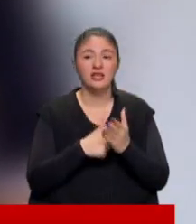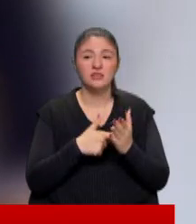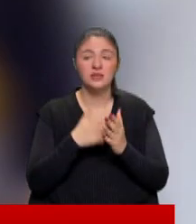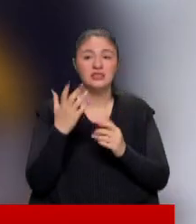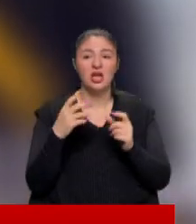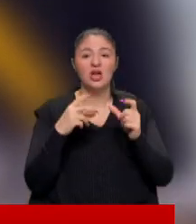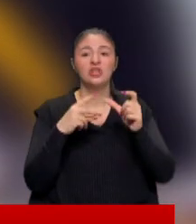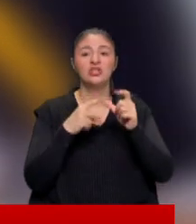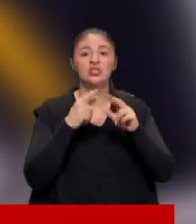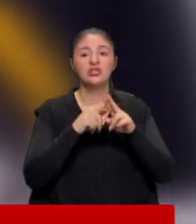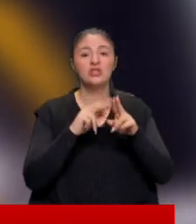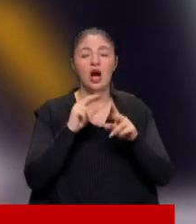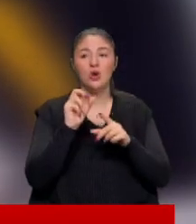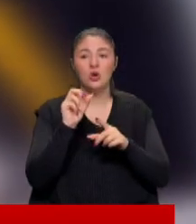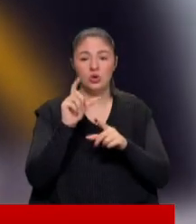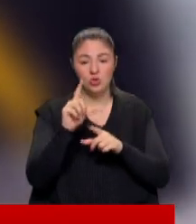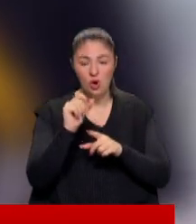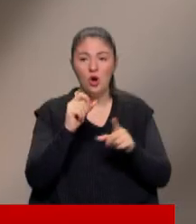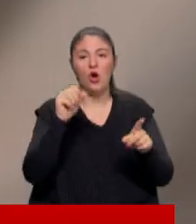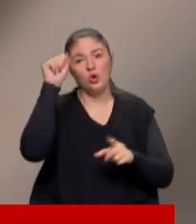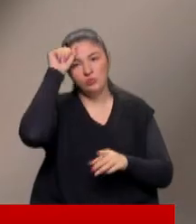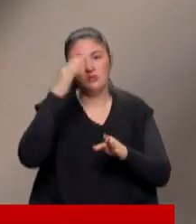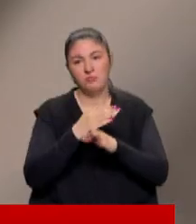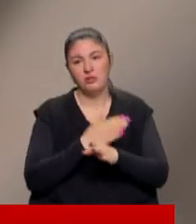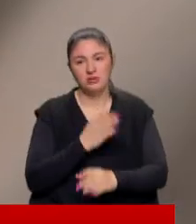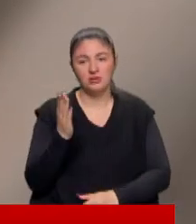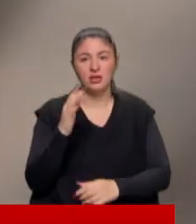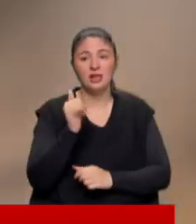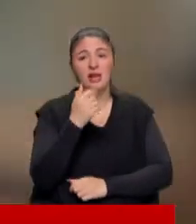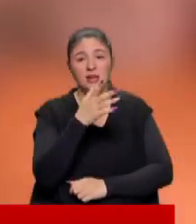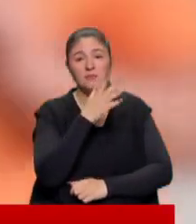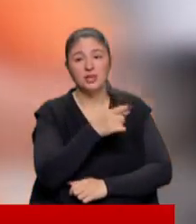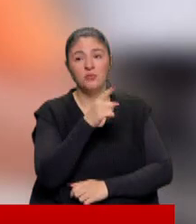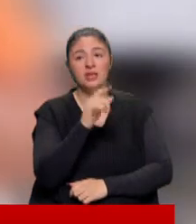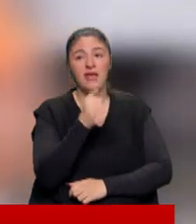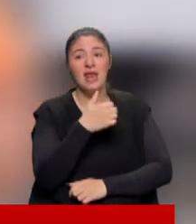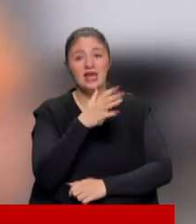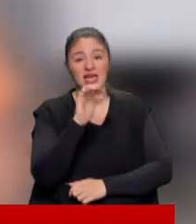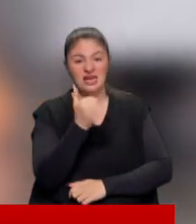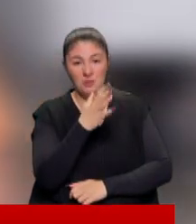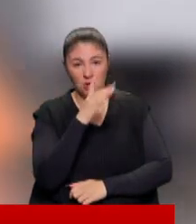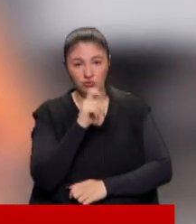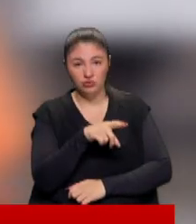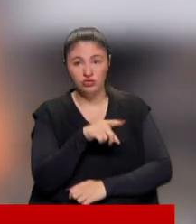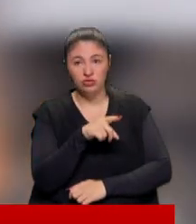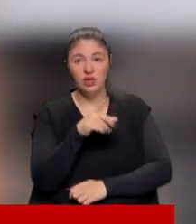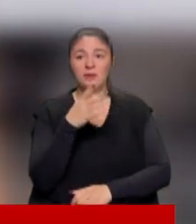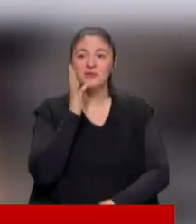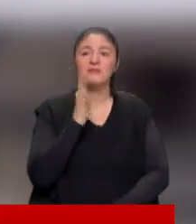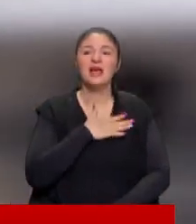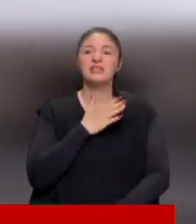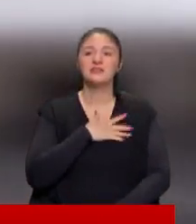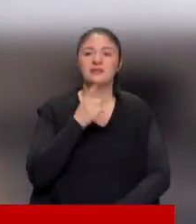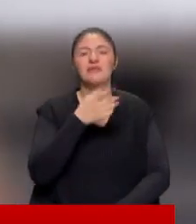ise Şaklo Kayadorova, Özbekistan uyruklu. Değeri ve kıymeti bil. Bu değeri kıymeti biliyor musun? Olsun. Bilmez miyim?